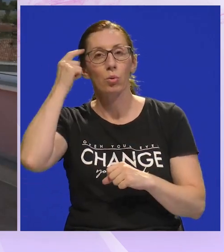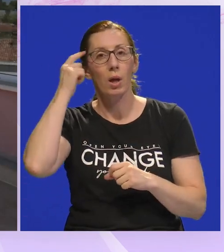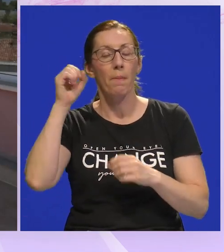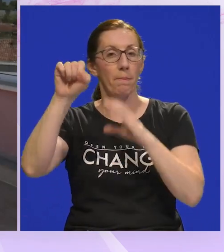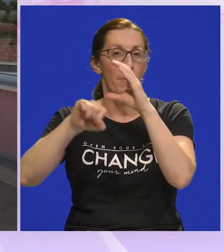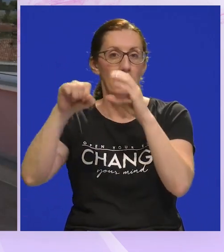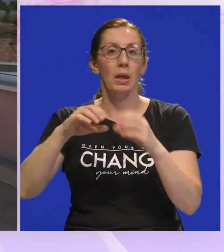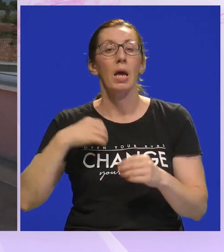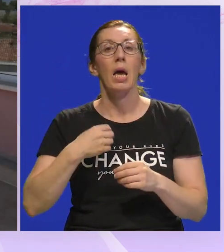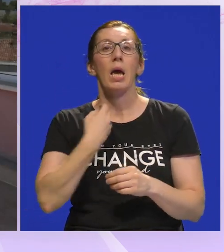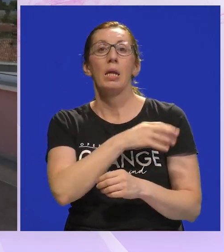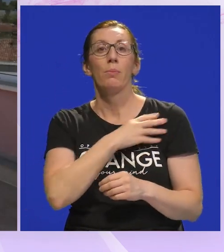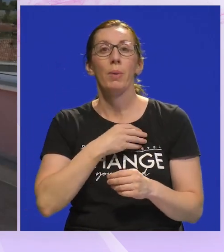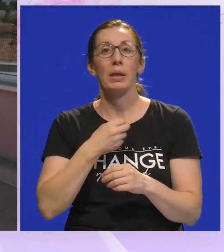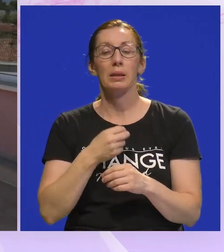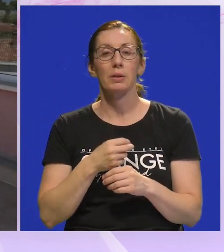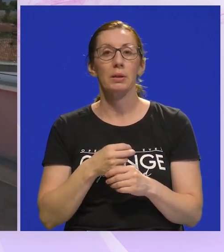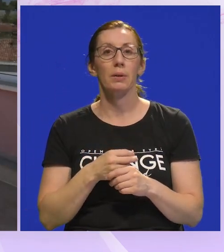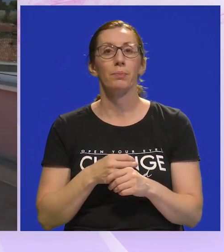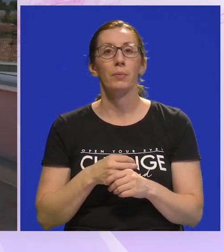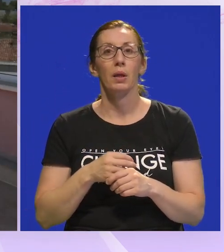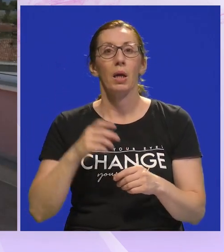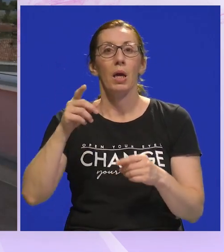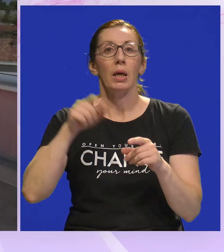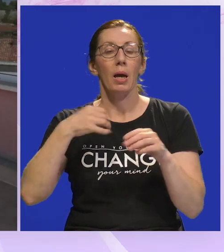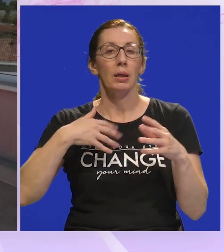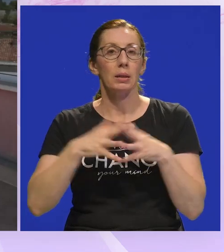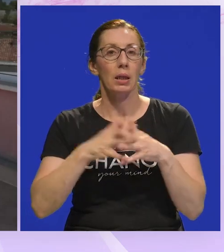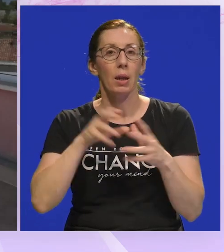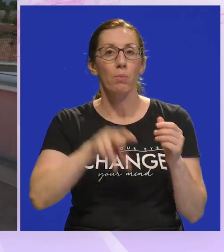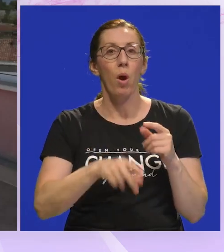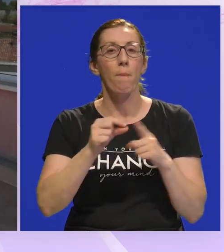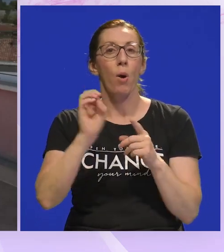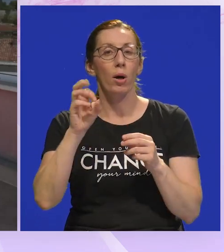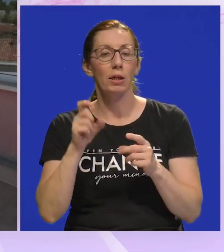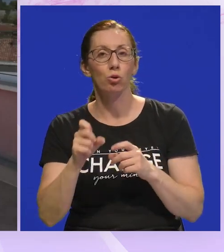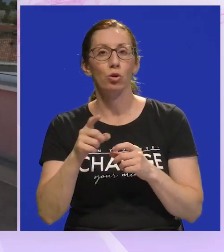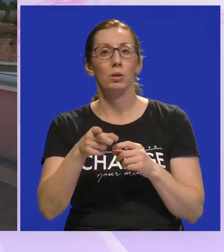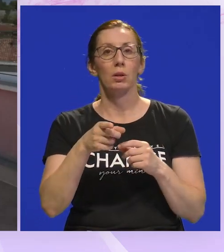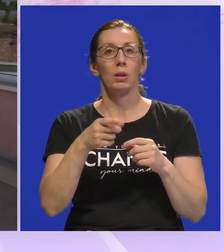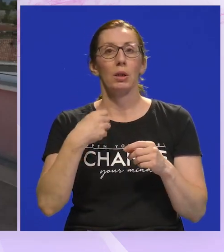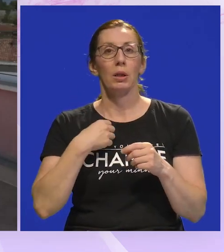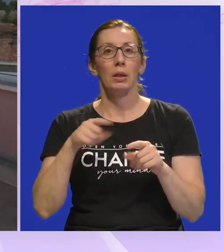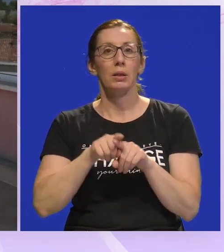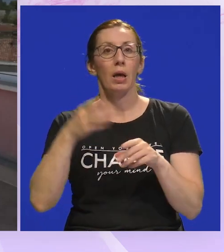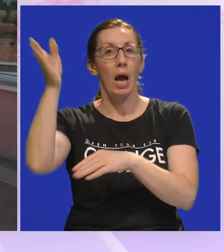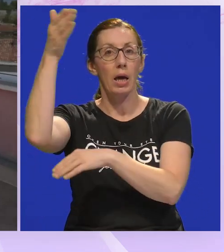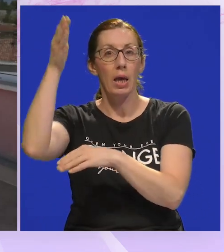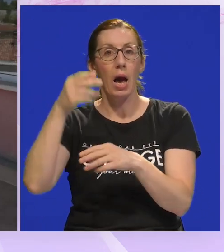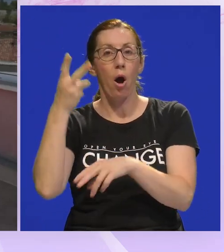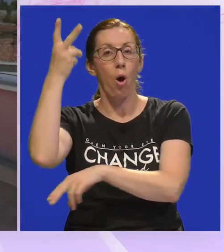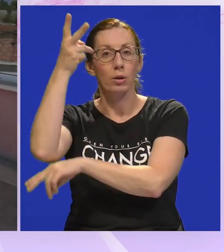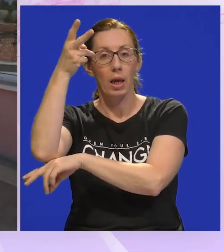svega Ministarstvo kulture i medija Republike Hrvatske, Turistička zajednica grada Pule i grada Poreča, zatim je tu